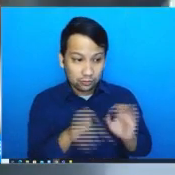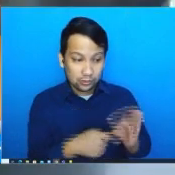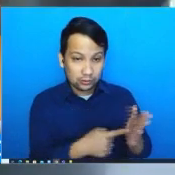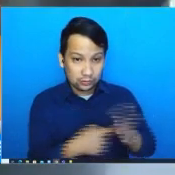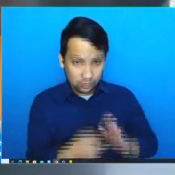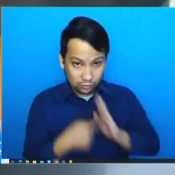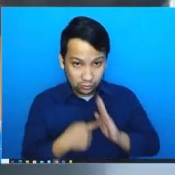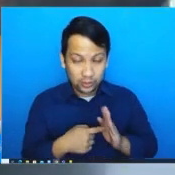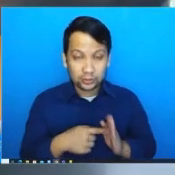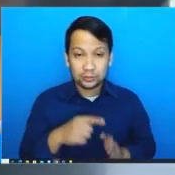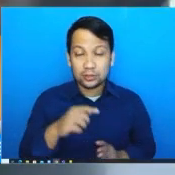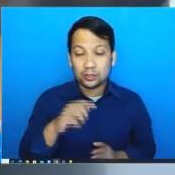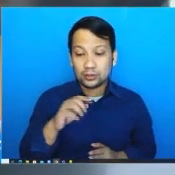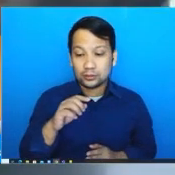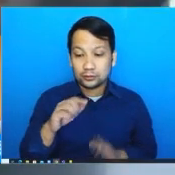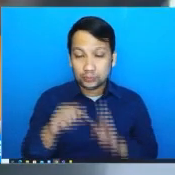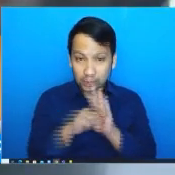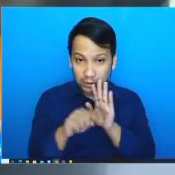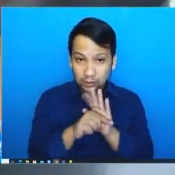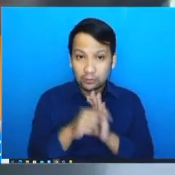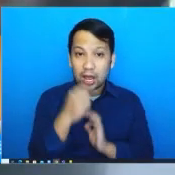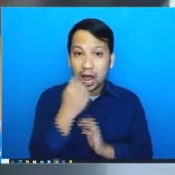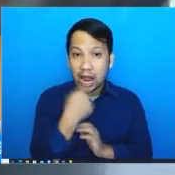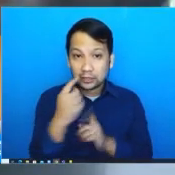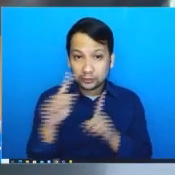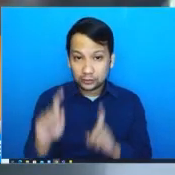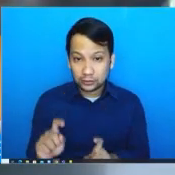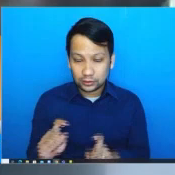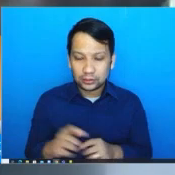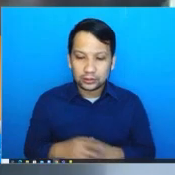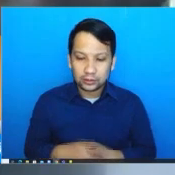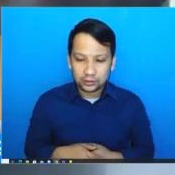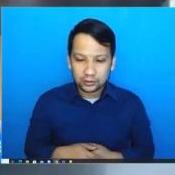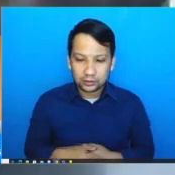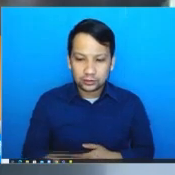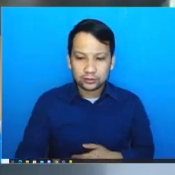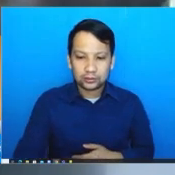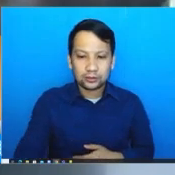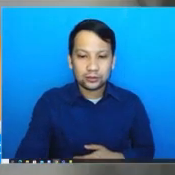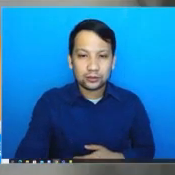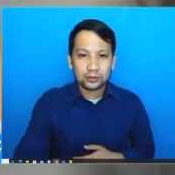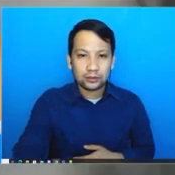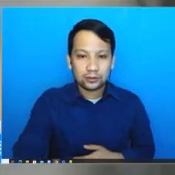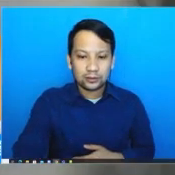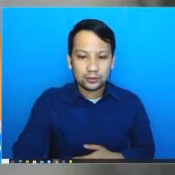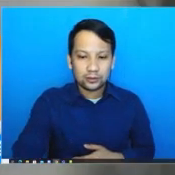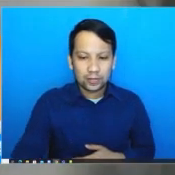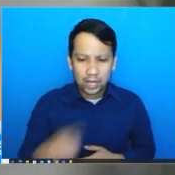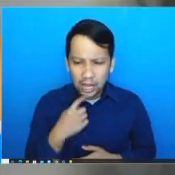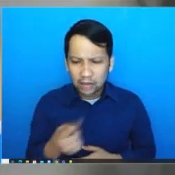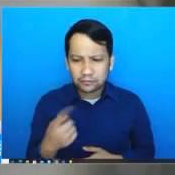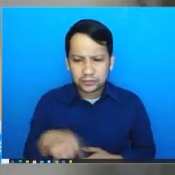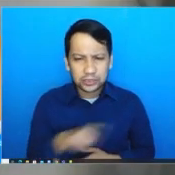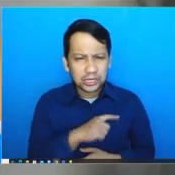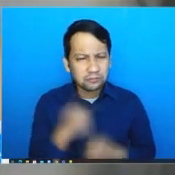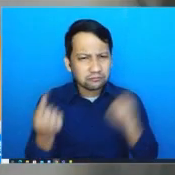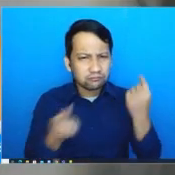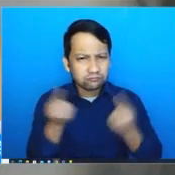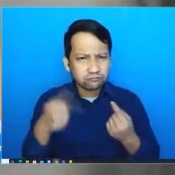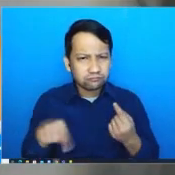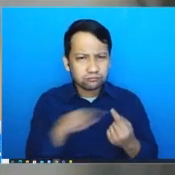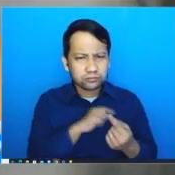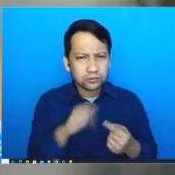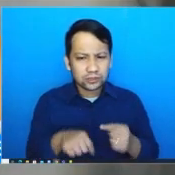ni Health Secretary Francisco Duque III, sinabi ng mga LGU na may agam-agam sila sa pag-alis sa RT-PCR test bilang